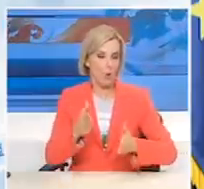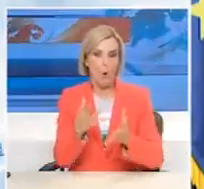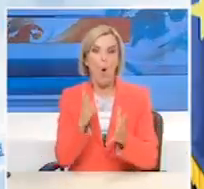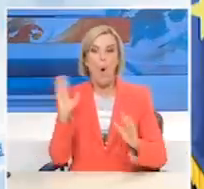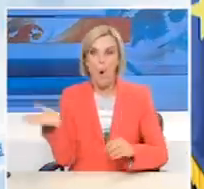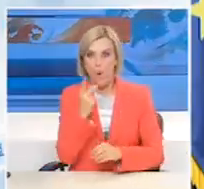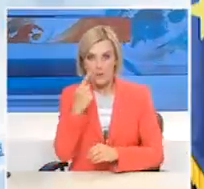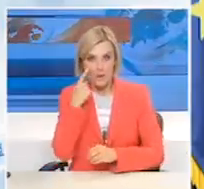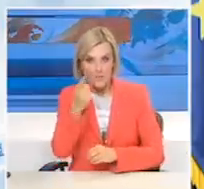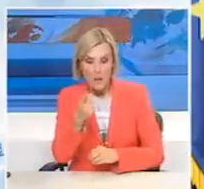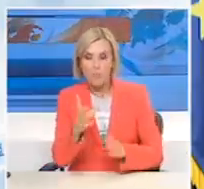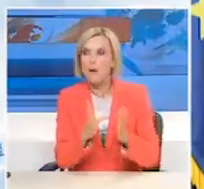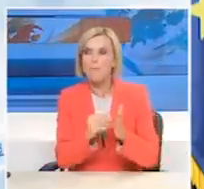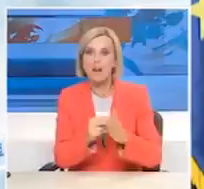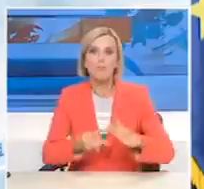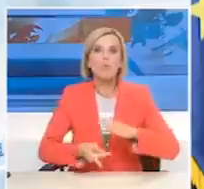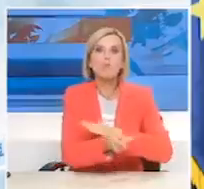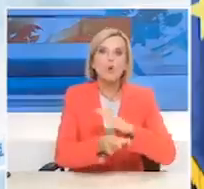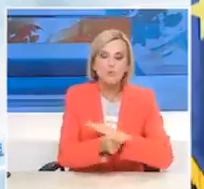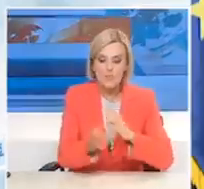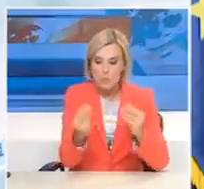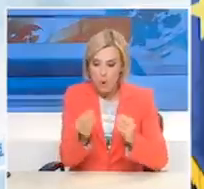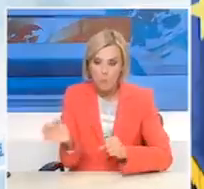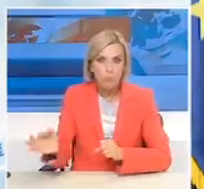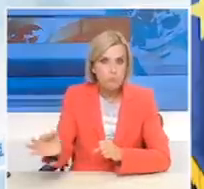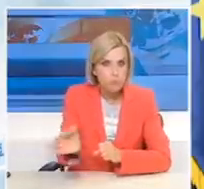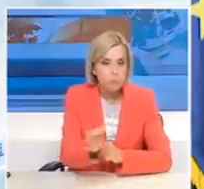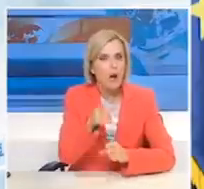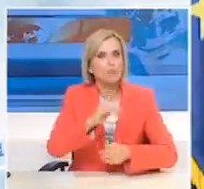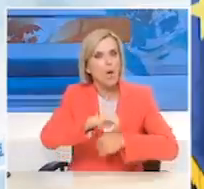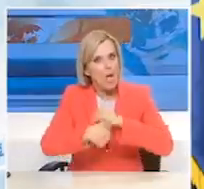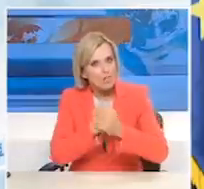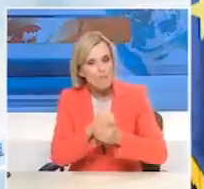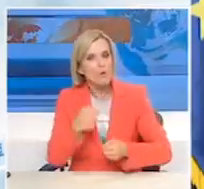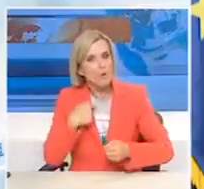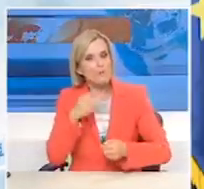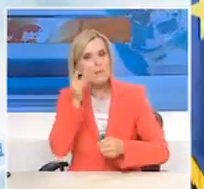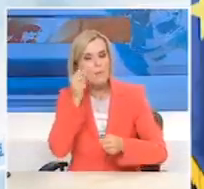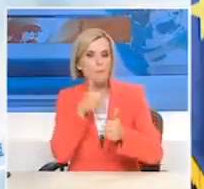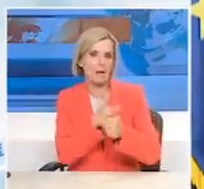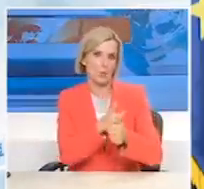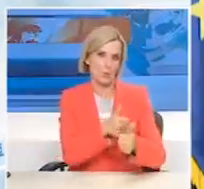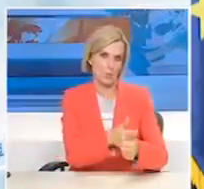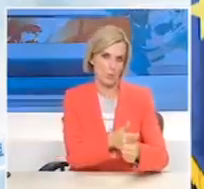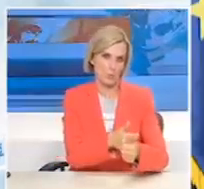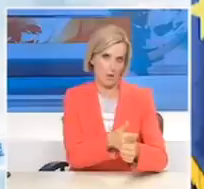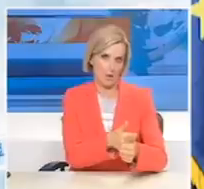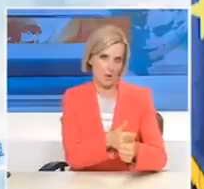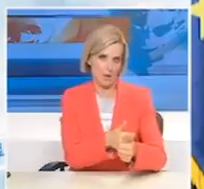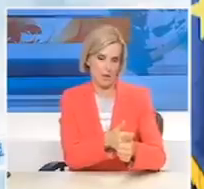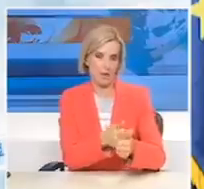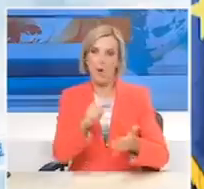κρούσματα, έχει ένα ενδιαφέρον επιδημιολογικό σε σχέση με τα φορτία και τους πολλαπλασιαστές στην περιοχή. Θα συνιστούσα, αντί να κάνουμε